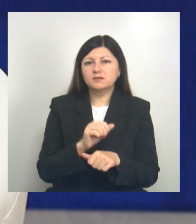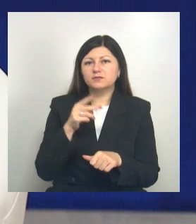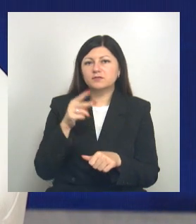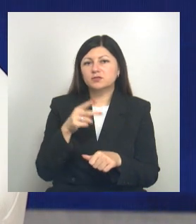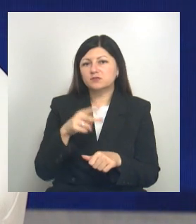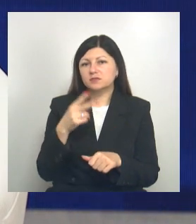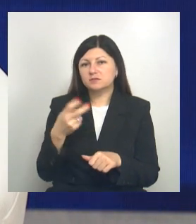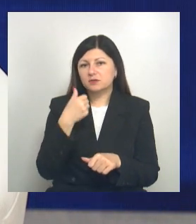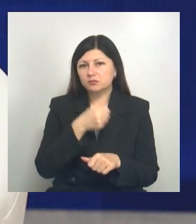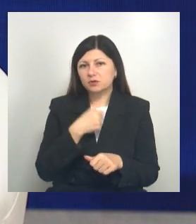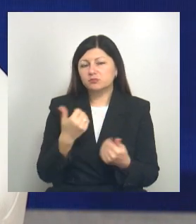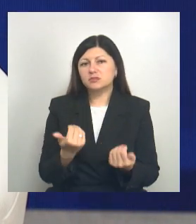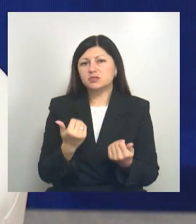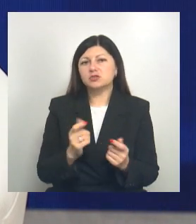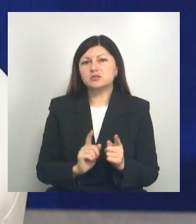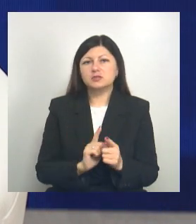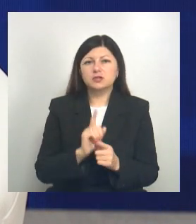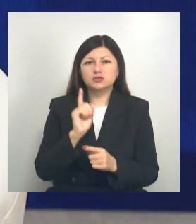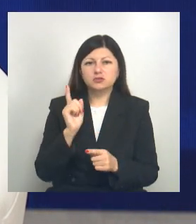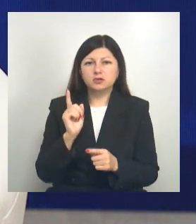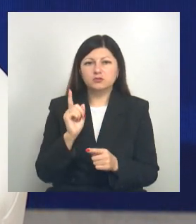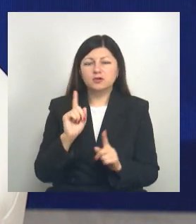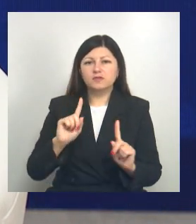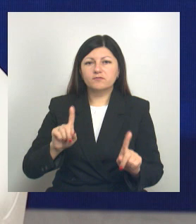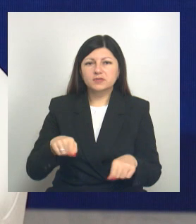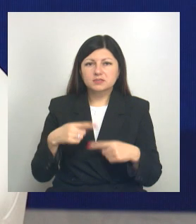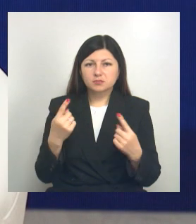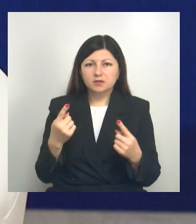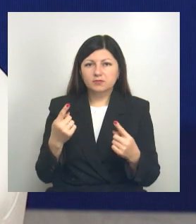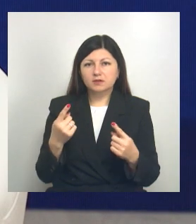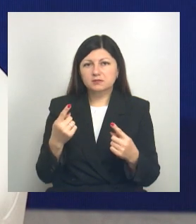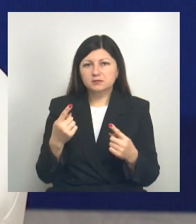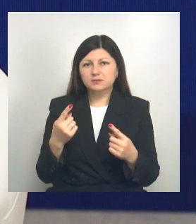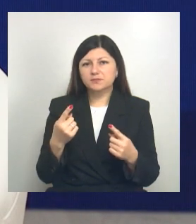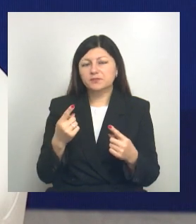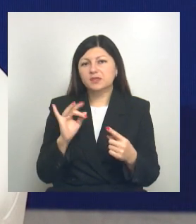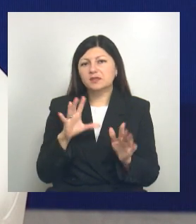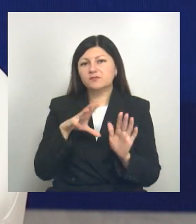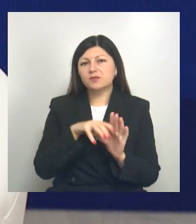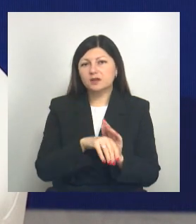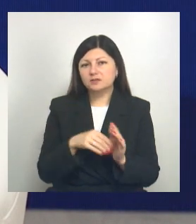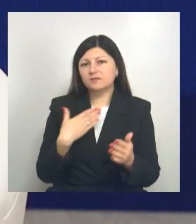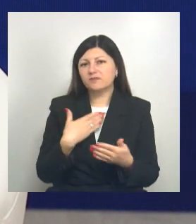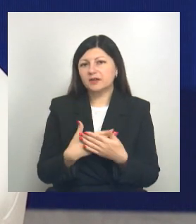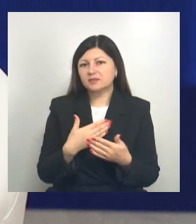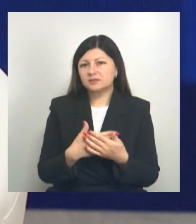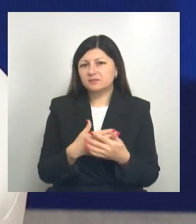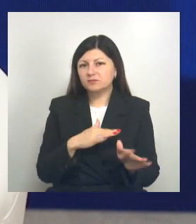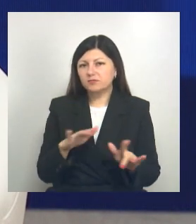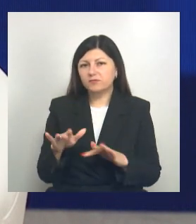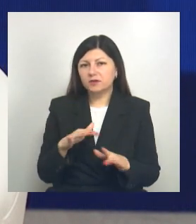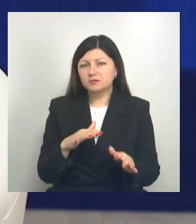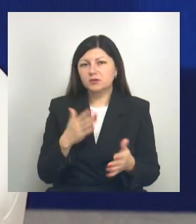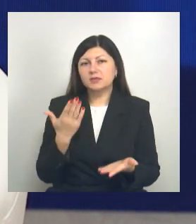2022 году, они сейчас начинают возобновляться и входить в активную фазу.